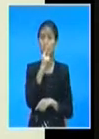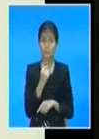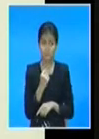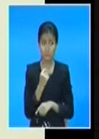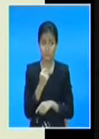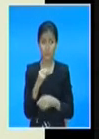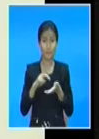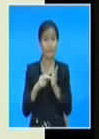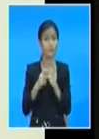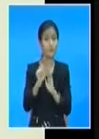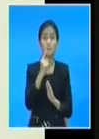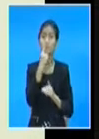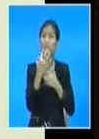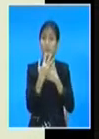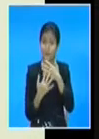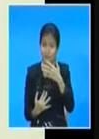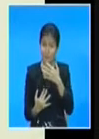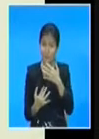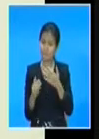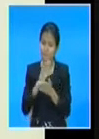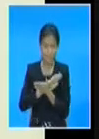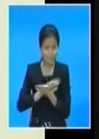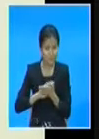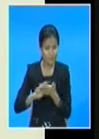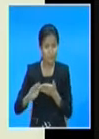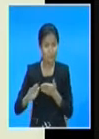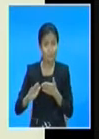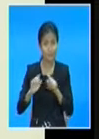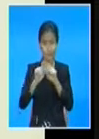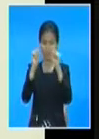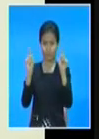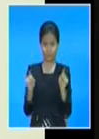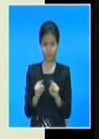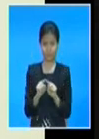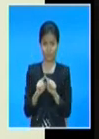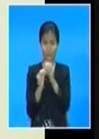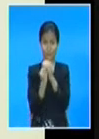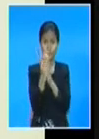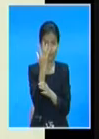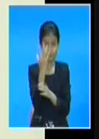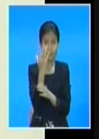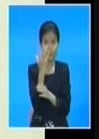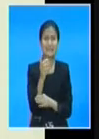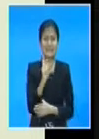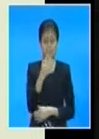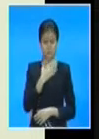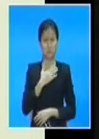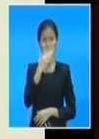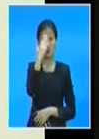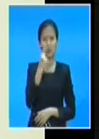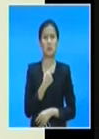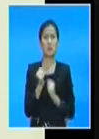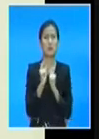ที่มีเลือดอันบริสุทธิ์มีต้นไม้เห็นไหมฮะผมไม่กล้าเอาต้นไม้จริงมานะฮะเพราะเห็น